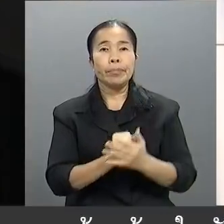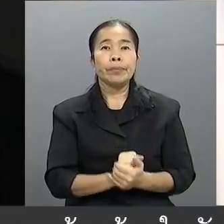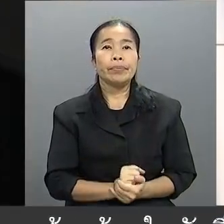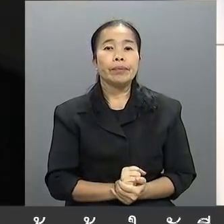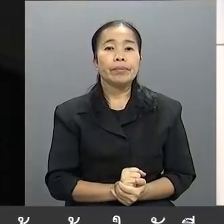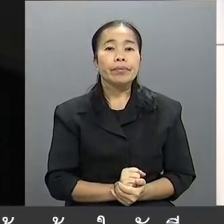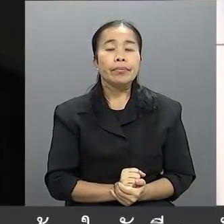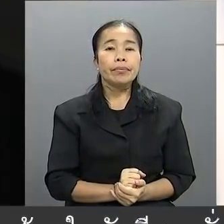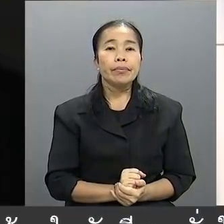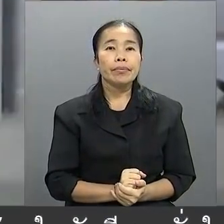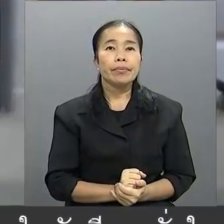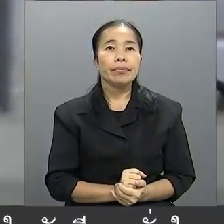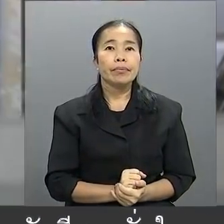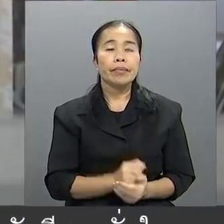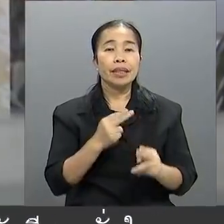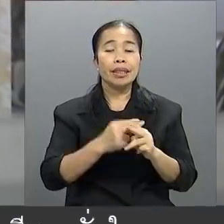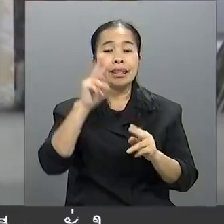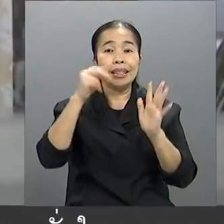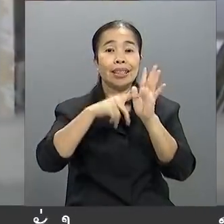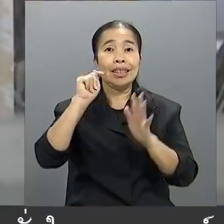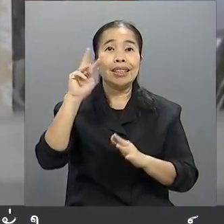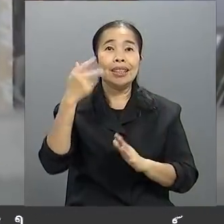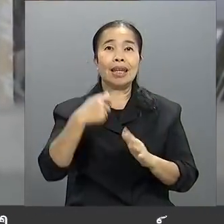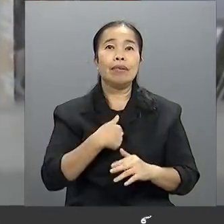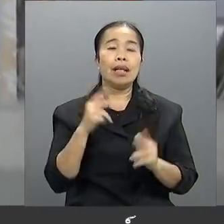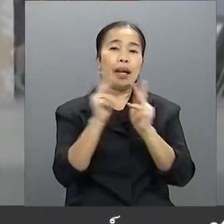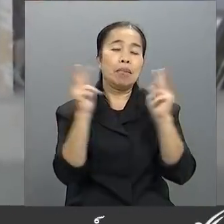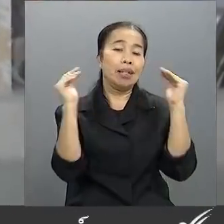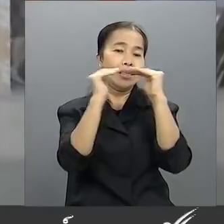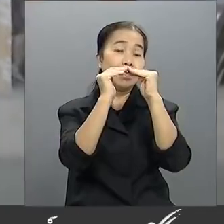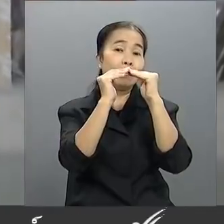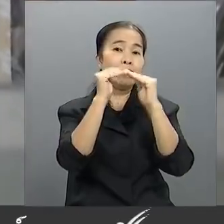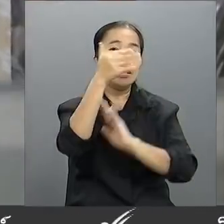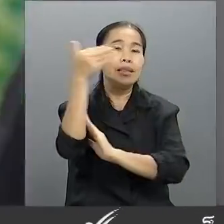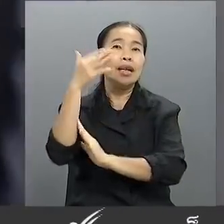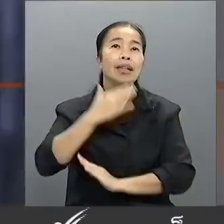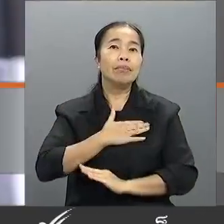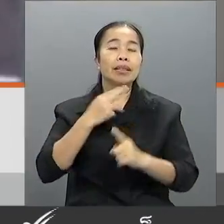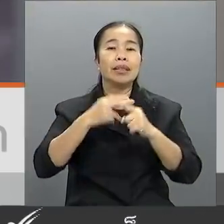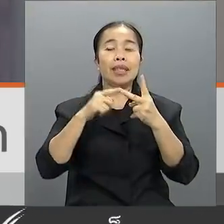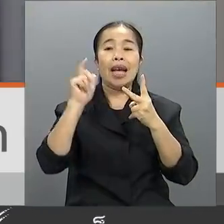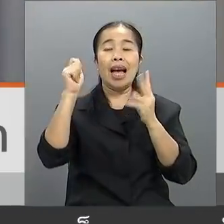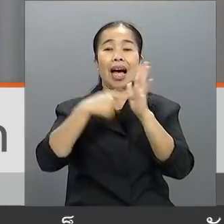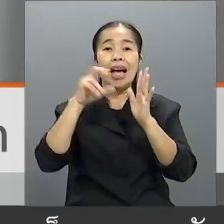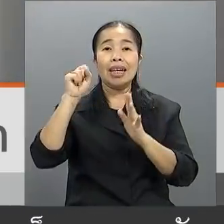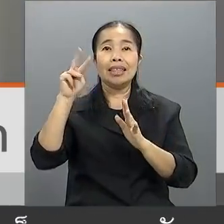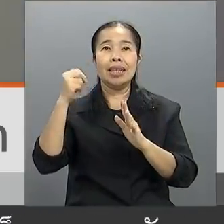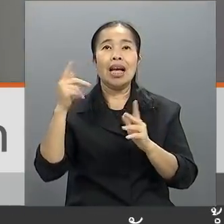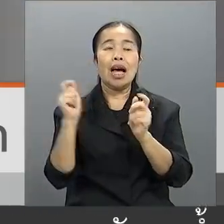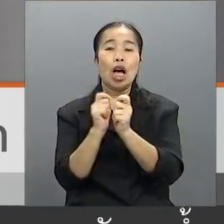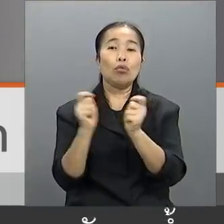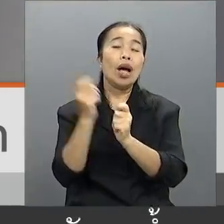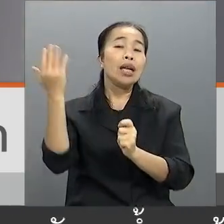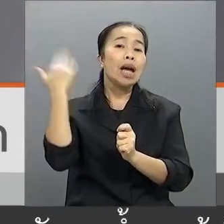1นางอังคณานีละไพจิตรอดีตกรรมการสิทธิมนุษยชนแห่งชาติและนางสาวอัญชนา himมีนะอดีตอนุกรรมการสิทธิมนุษย